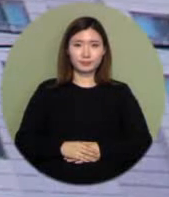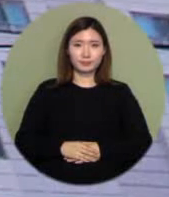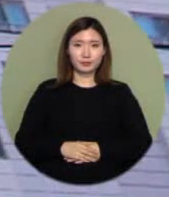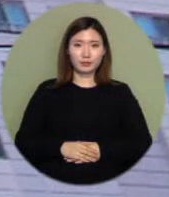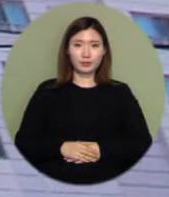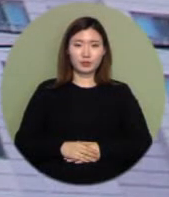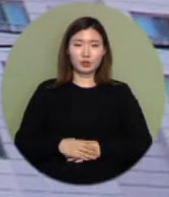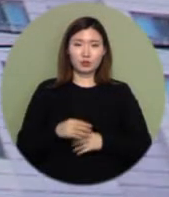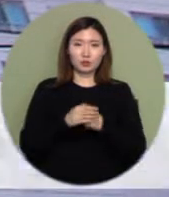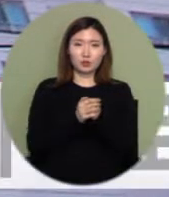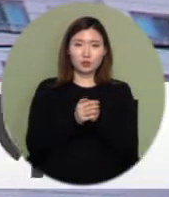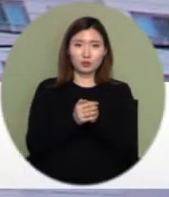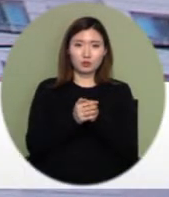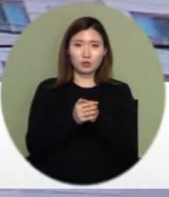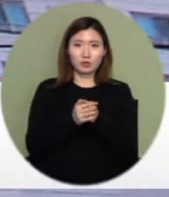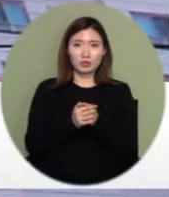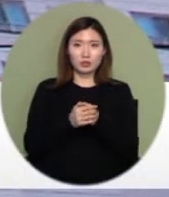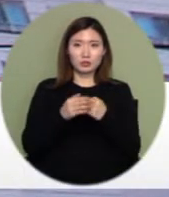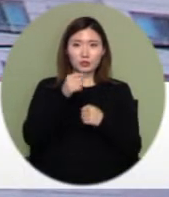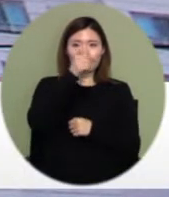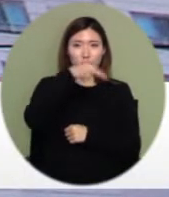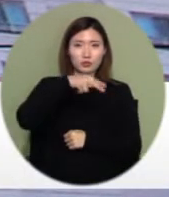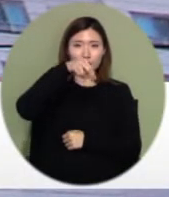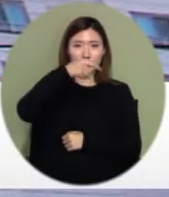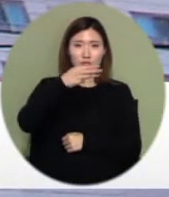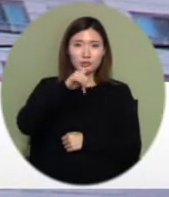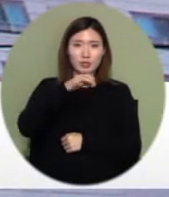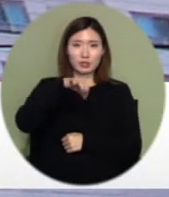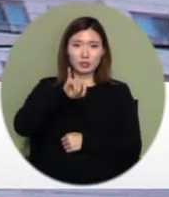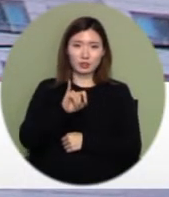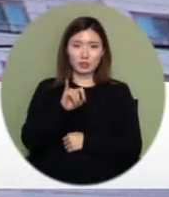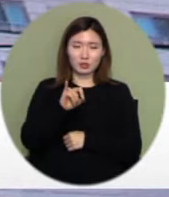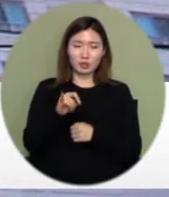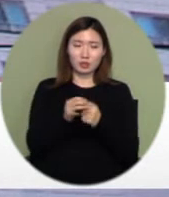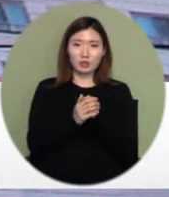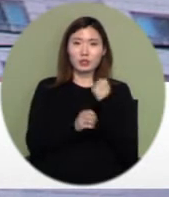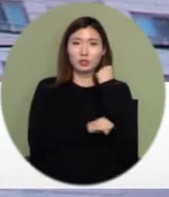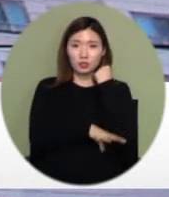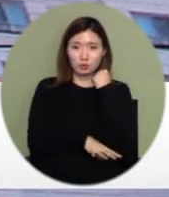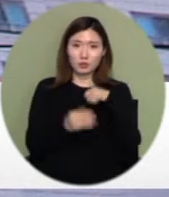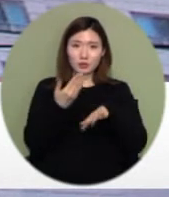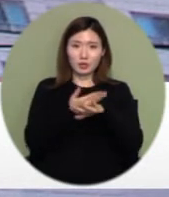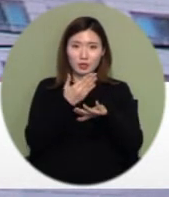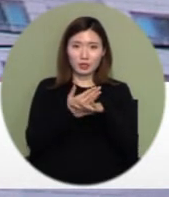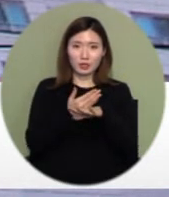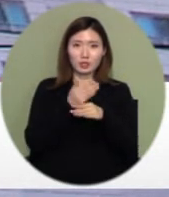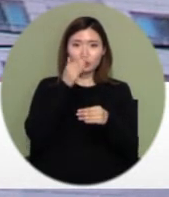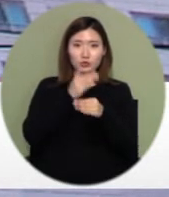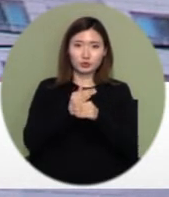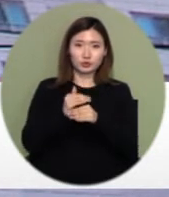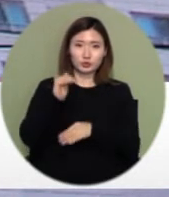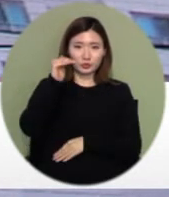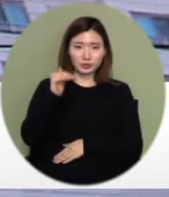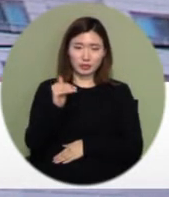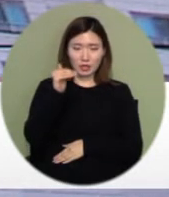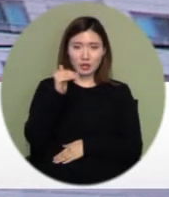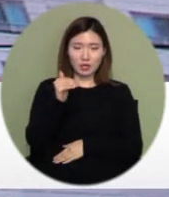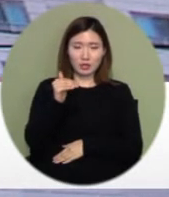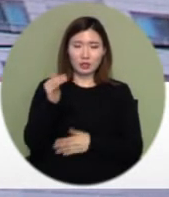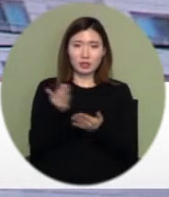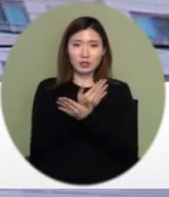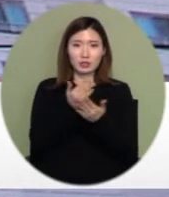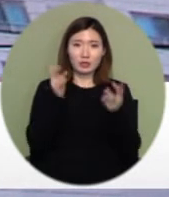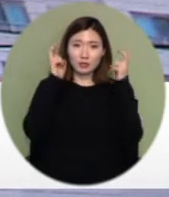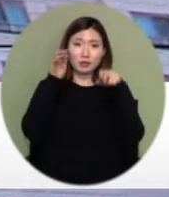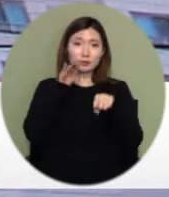뉴스 테이는 취약계층을 중심으로 하는 기존의 공공임대주택 와는 달리 중상층 에게 공급하는 기업형 임대 주택을